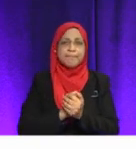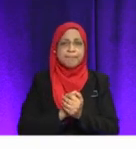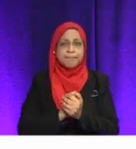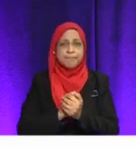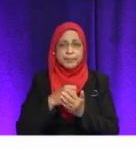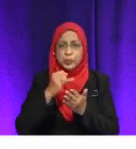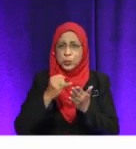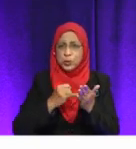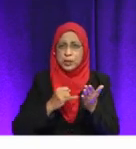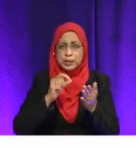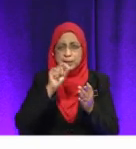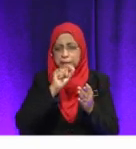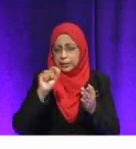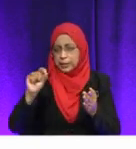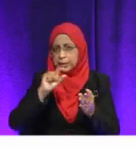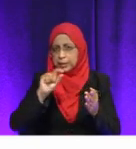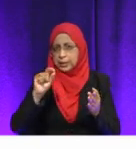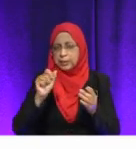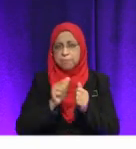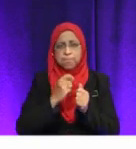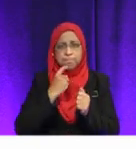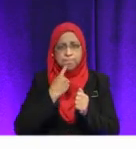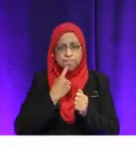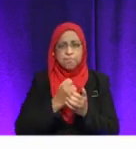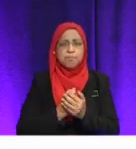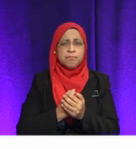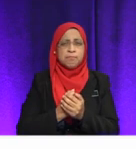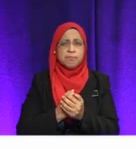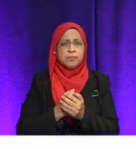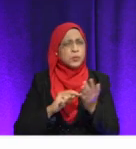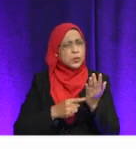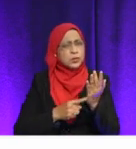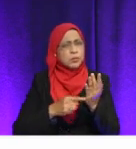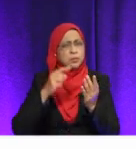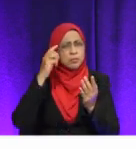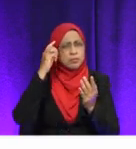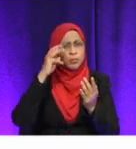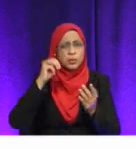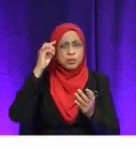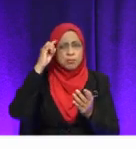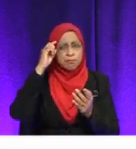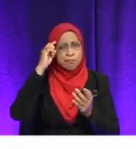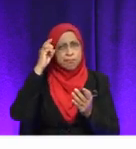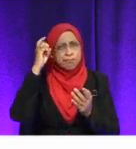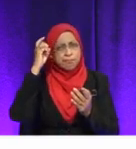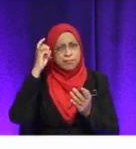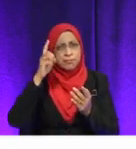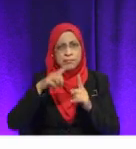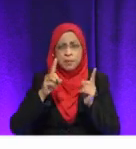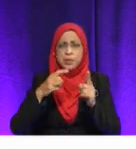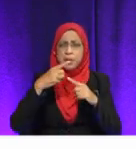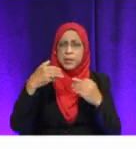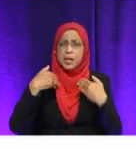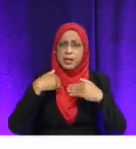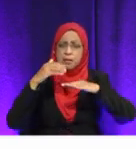jadi daripada sini murid belum mulai susah mendapatkan imajinasi tapi bila diletakkan atas